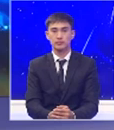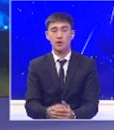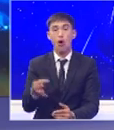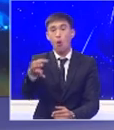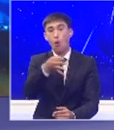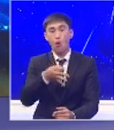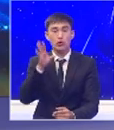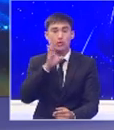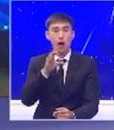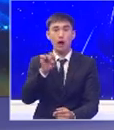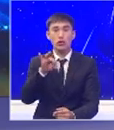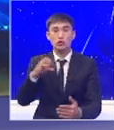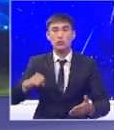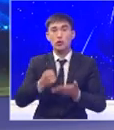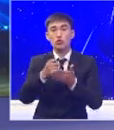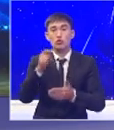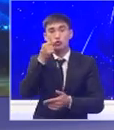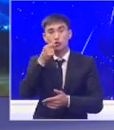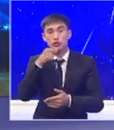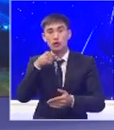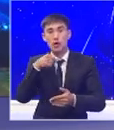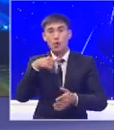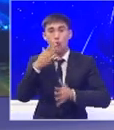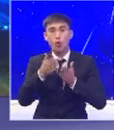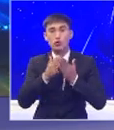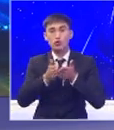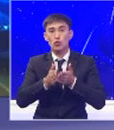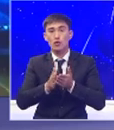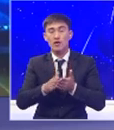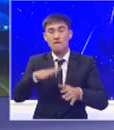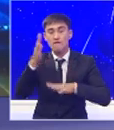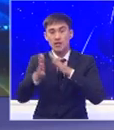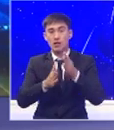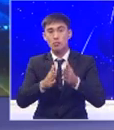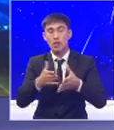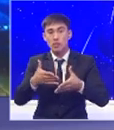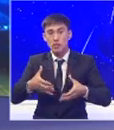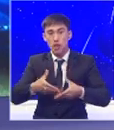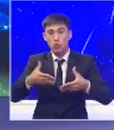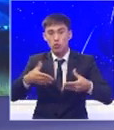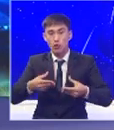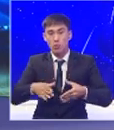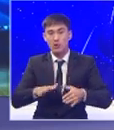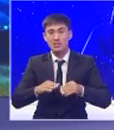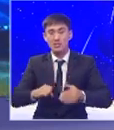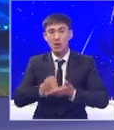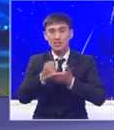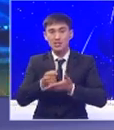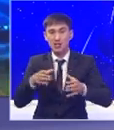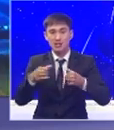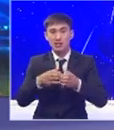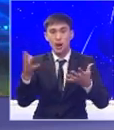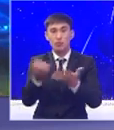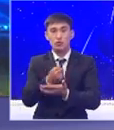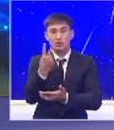на озере алакольс посел мужчина унесенный ветром на надувном матрасе сотрудниками оперативность спасательного отряда он был обнаружен